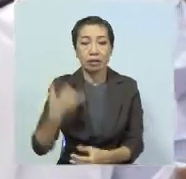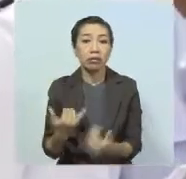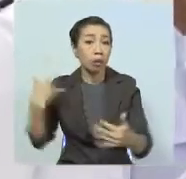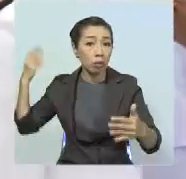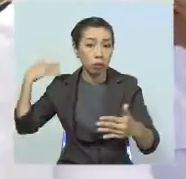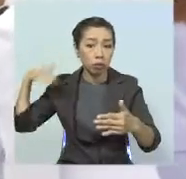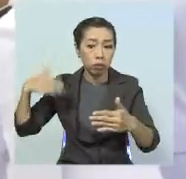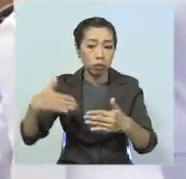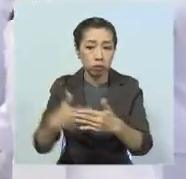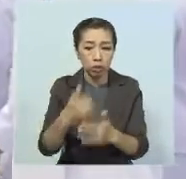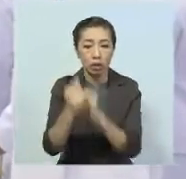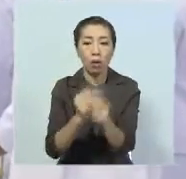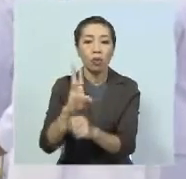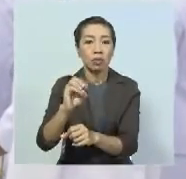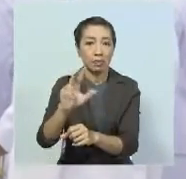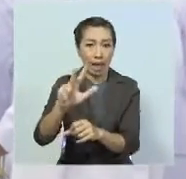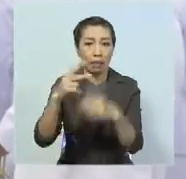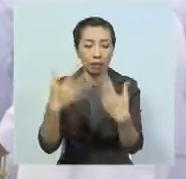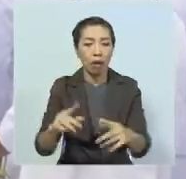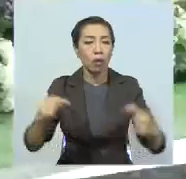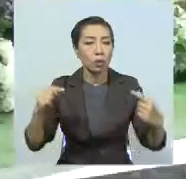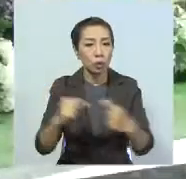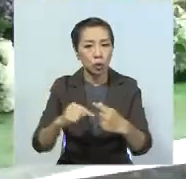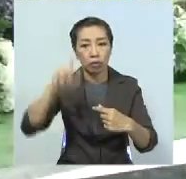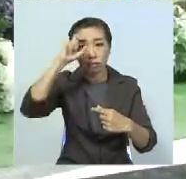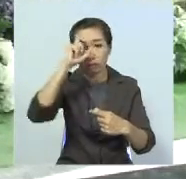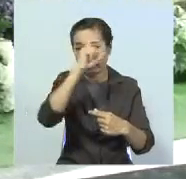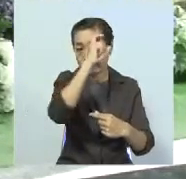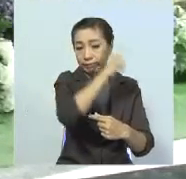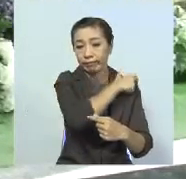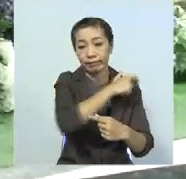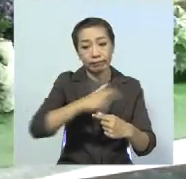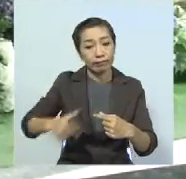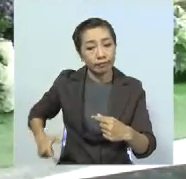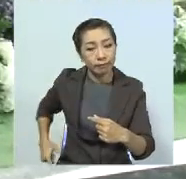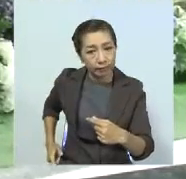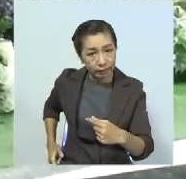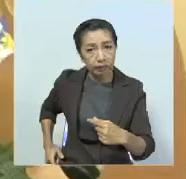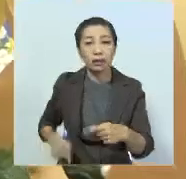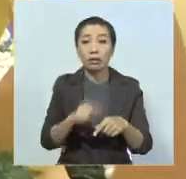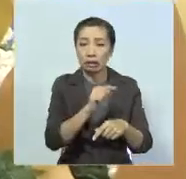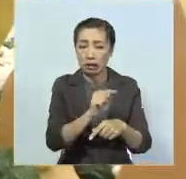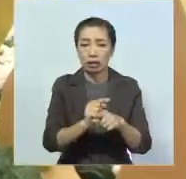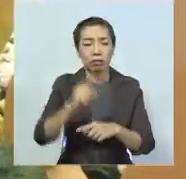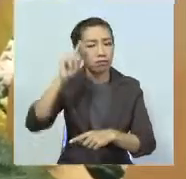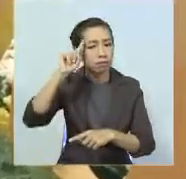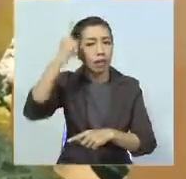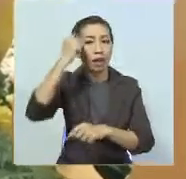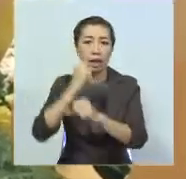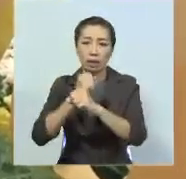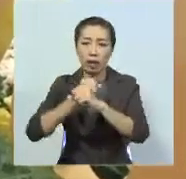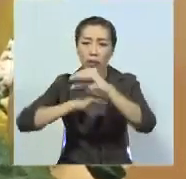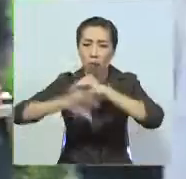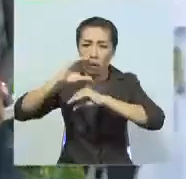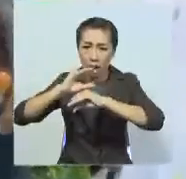านับว่าครบ63ปีแล้วนะคะที่พระบาทสมเด็จพระประมินทรมหาภูมิพลอดุลยเดชบรมนาถบพิตรทรงมีพระราชดำ